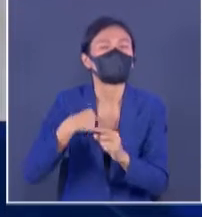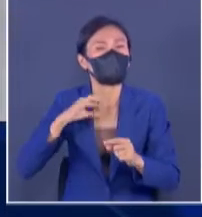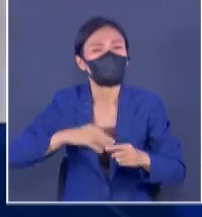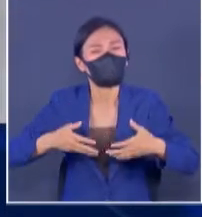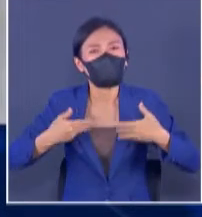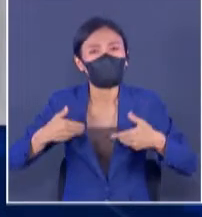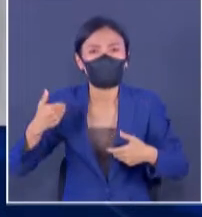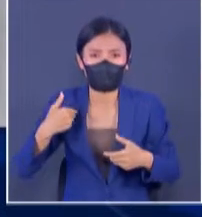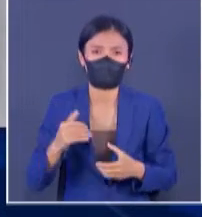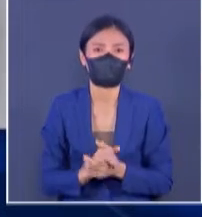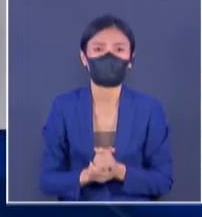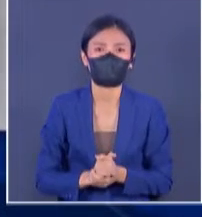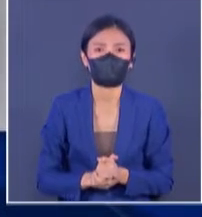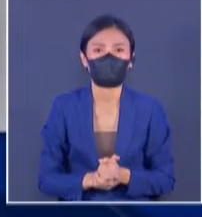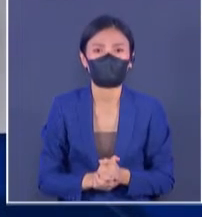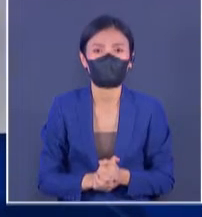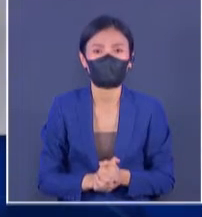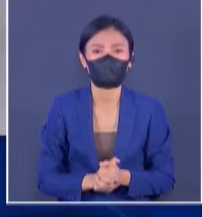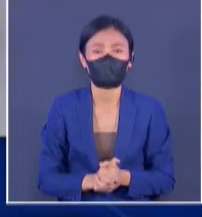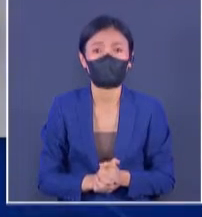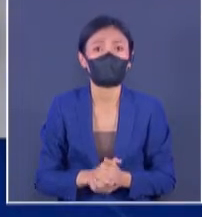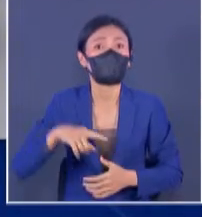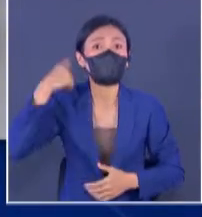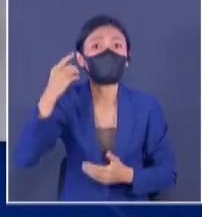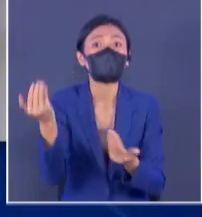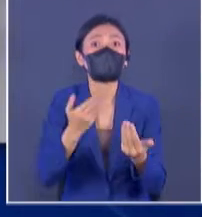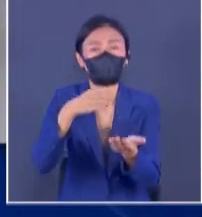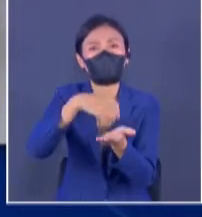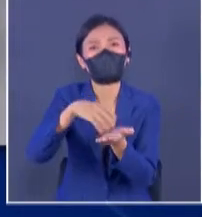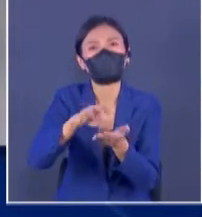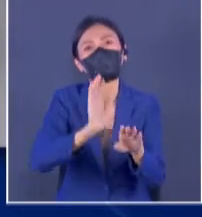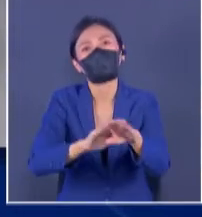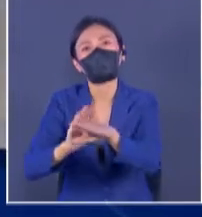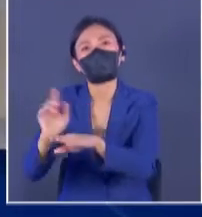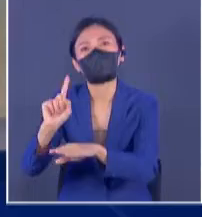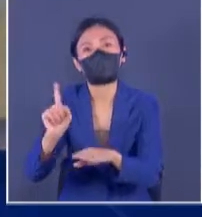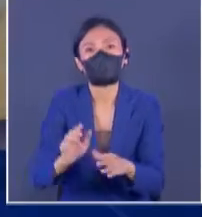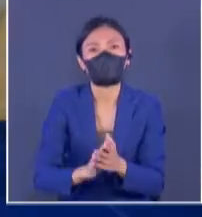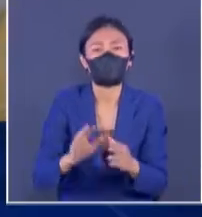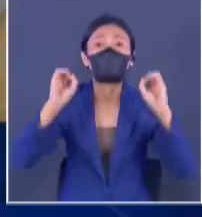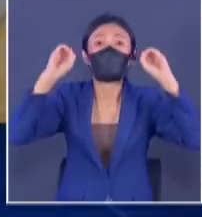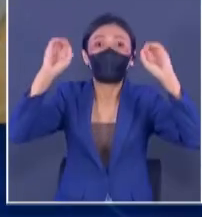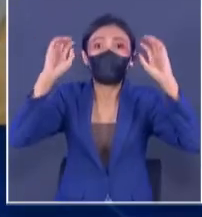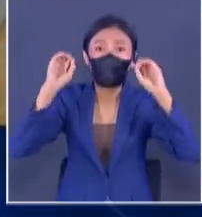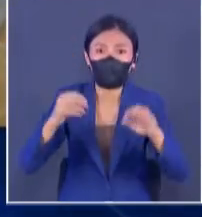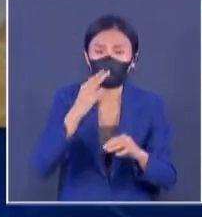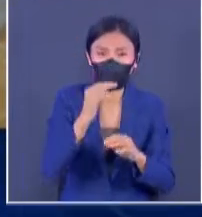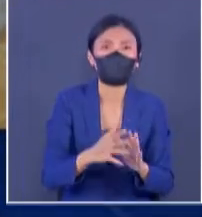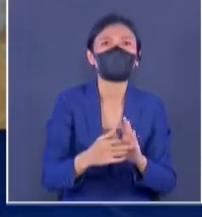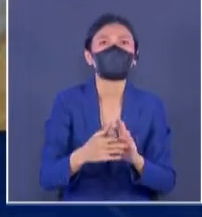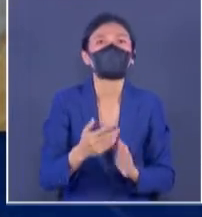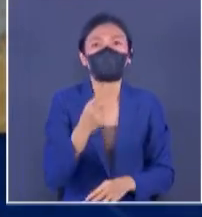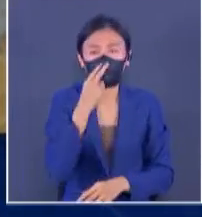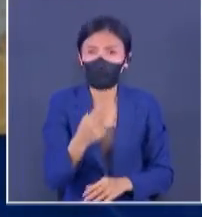คิดบอกด้วยนะคะบอกว่าอยากให้เรื่องนี้เป็นอุทาหรณ์ให้กับทุกคนรวมถึงเด็กนักเรียนที่สอนอยู่ด้วยจะได้เรียนรู้ถึงความรัก